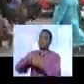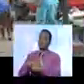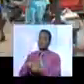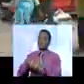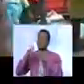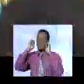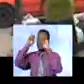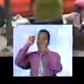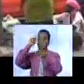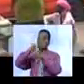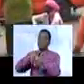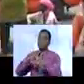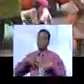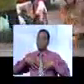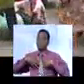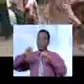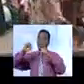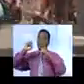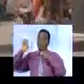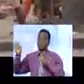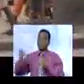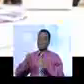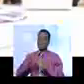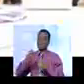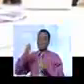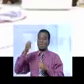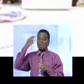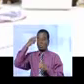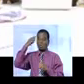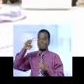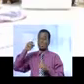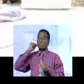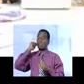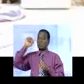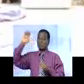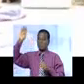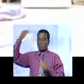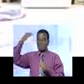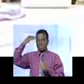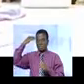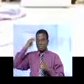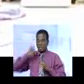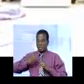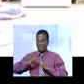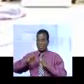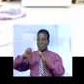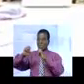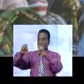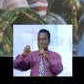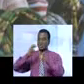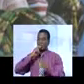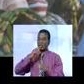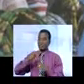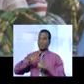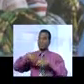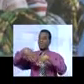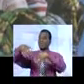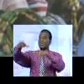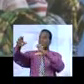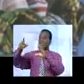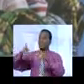l'éducation et de la santé. Pour Anne-Désirée Ouletto, Des efforts sont déployés